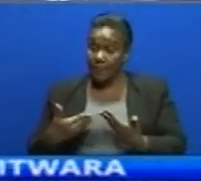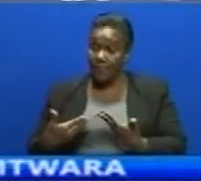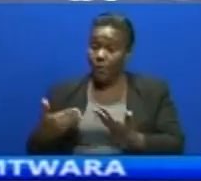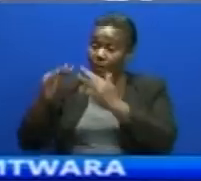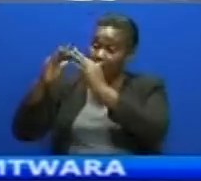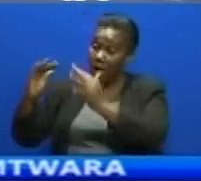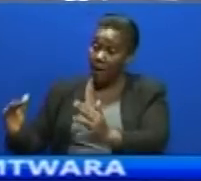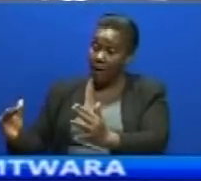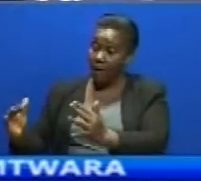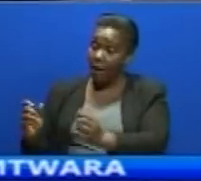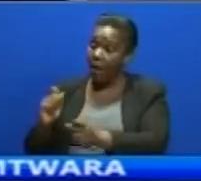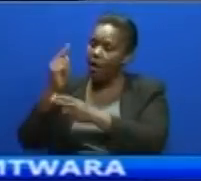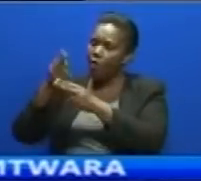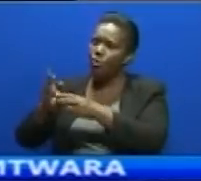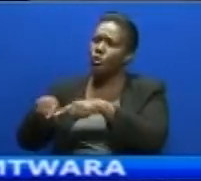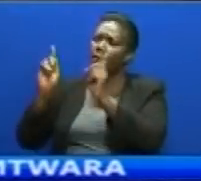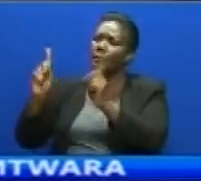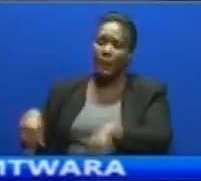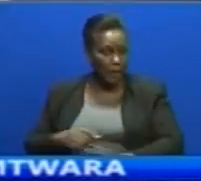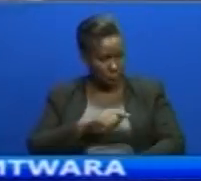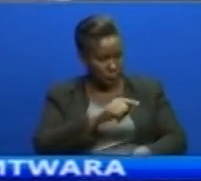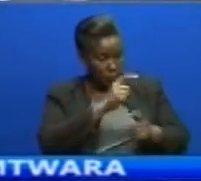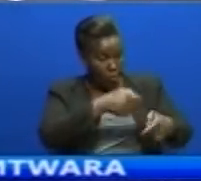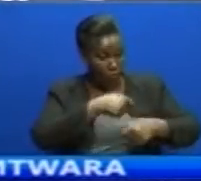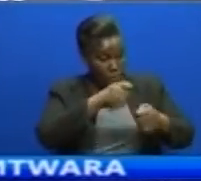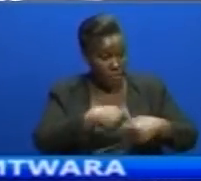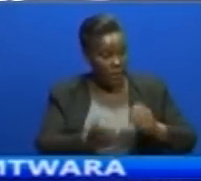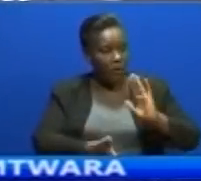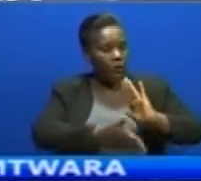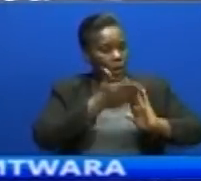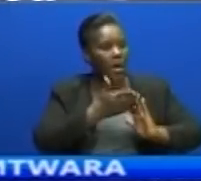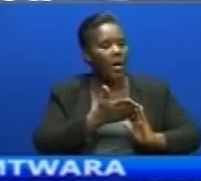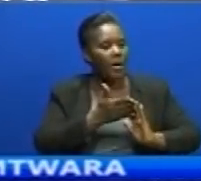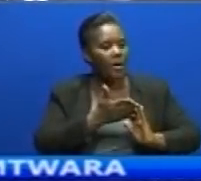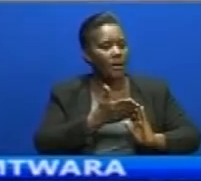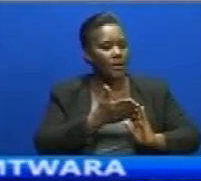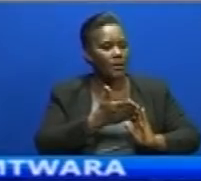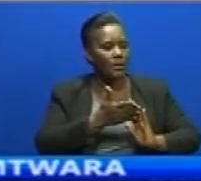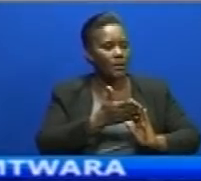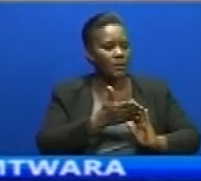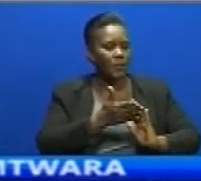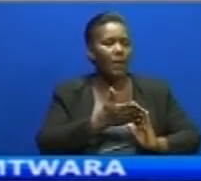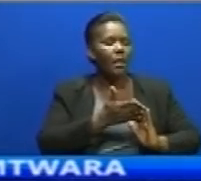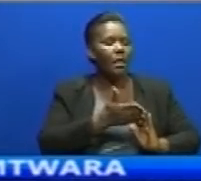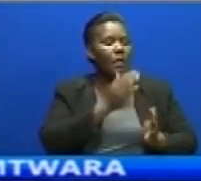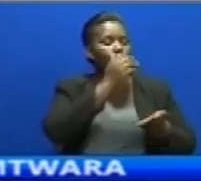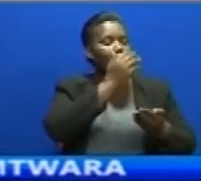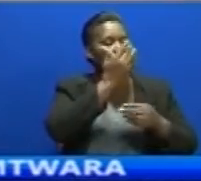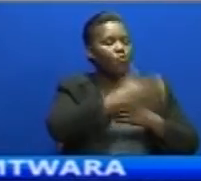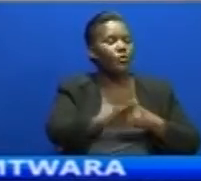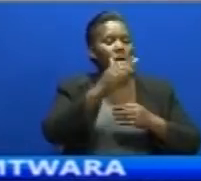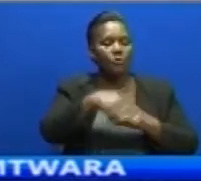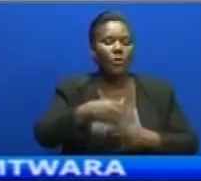zimejaa. Sasa mkulima analazimishwa sasa apime korosho kupitia kwenye mifuko hii. Tuombe wizara ambayo inahusika